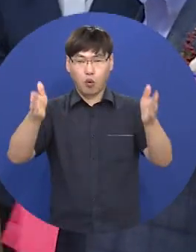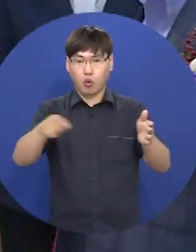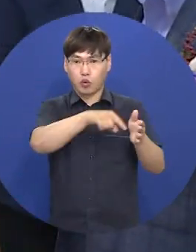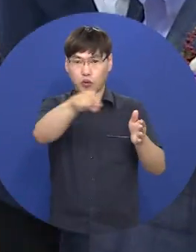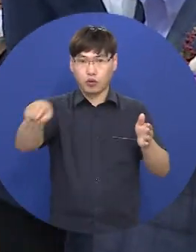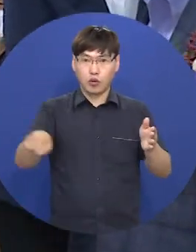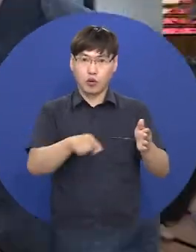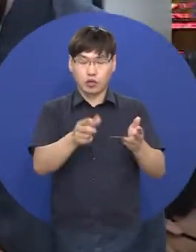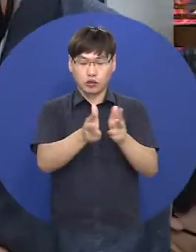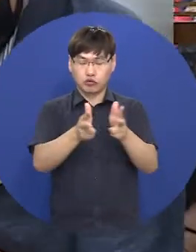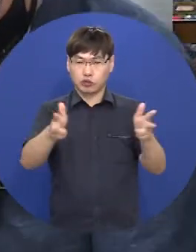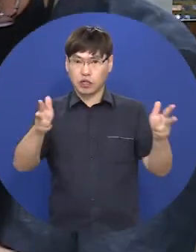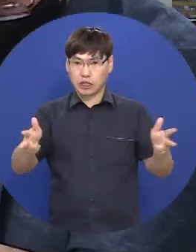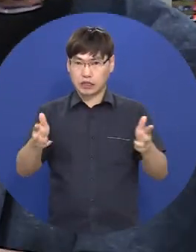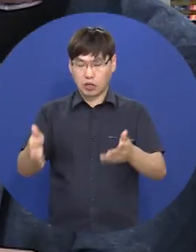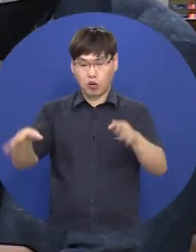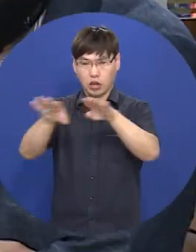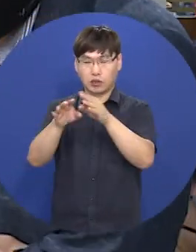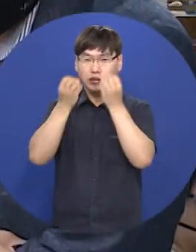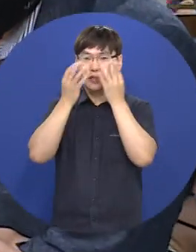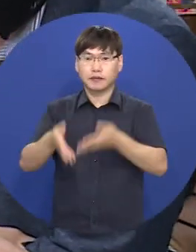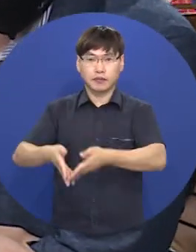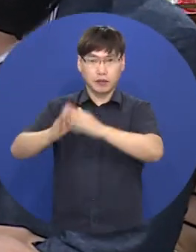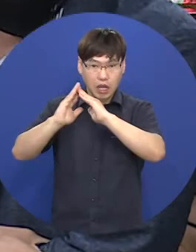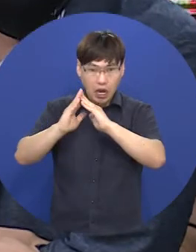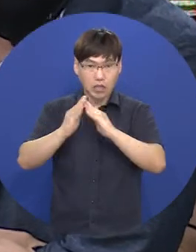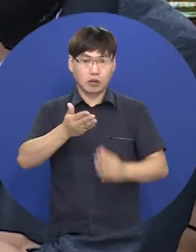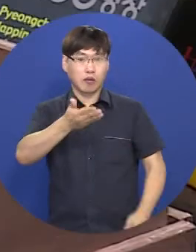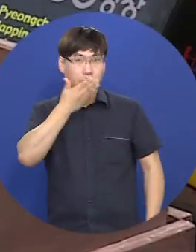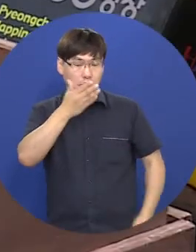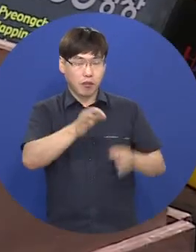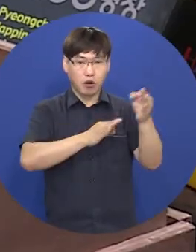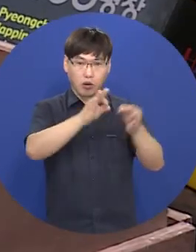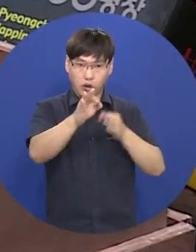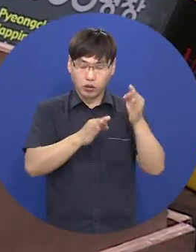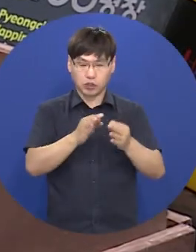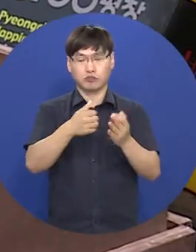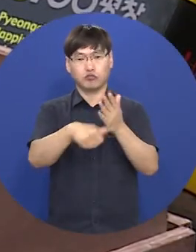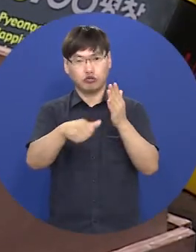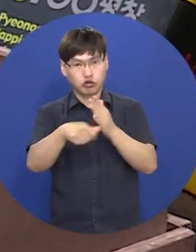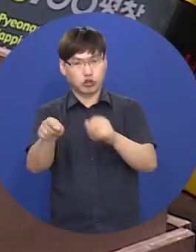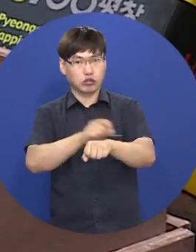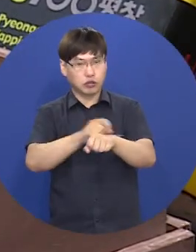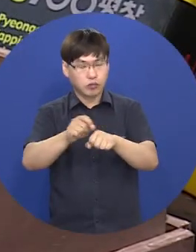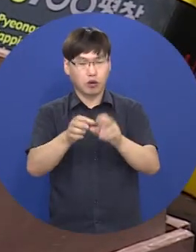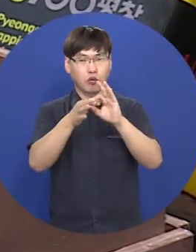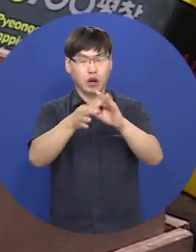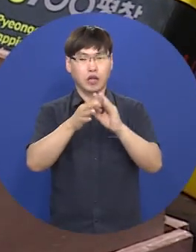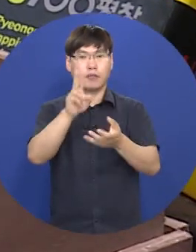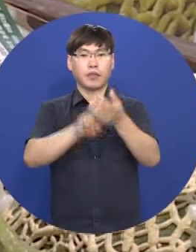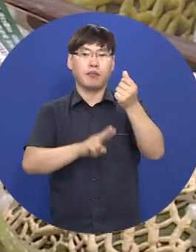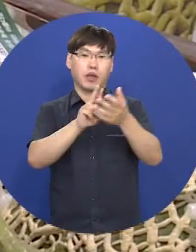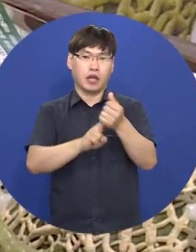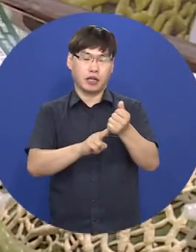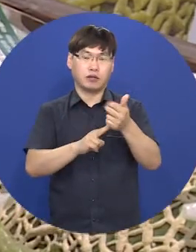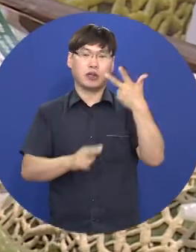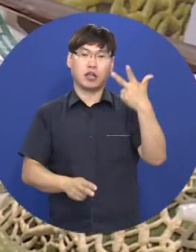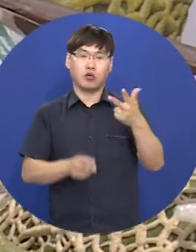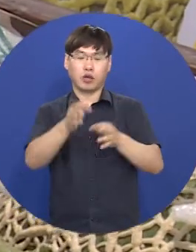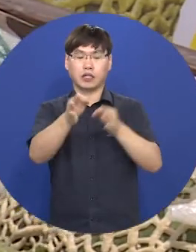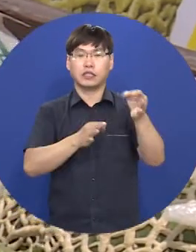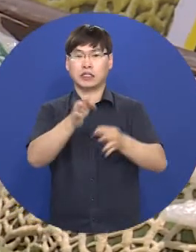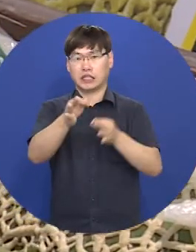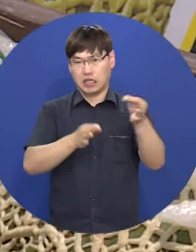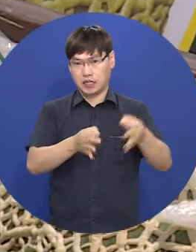136.65제곱미터로 기존 주차장 관리동을 증축해 다양한 먹거리 점포와 음료, 지역 농특산물 직거래 판매 등을 위한